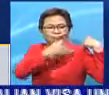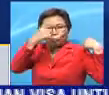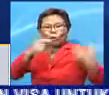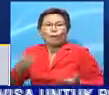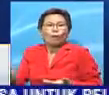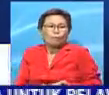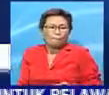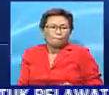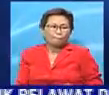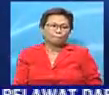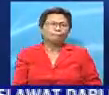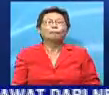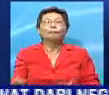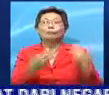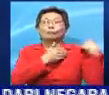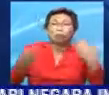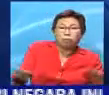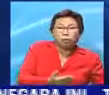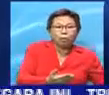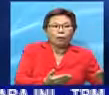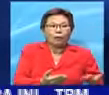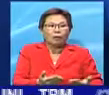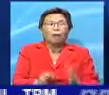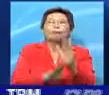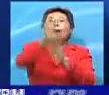membawa kestabilan dan juga pembangunan negeri